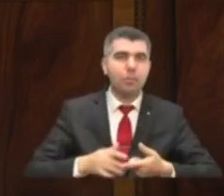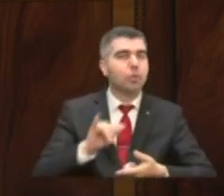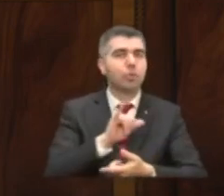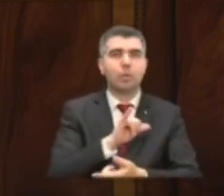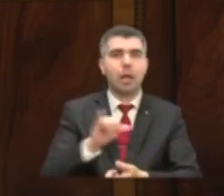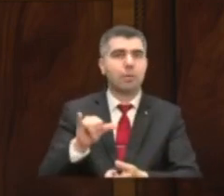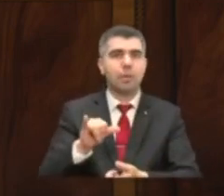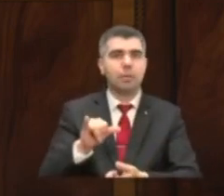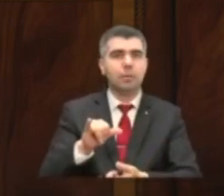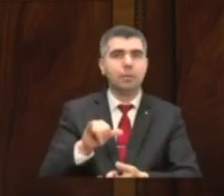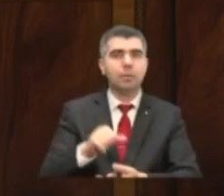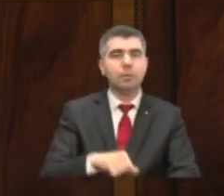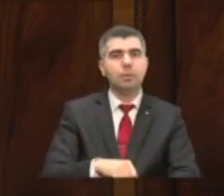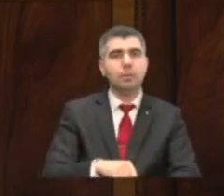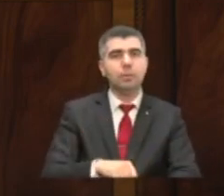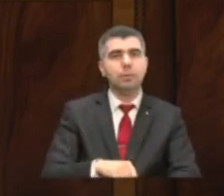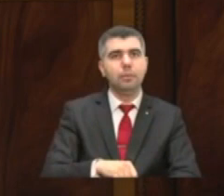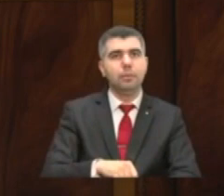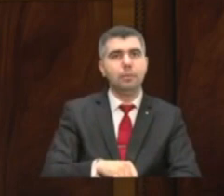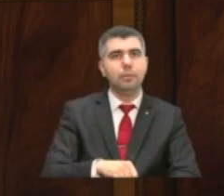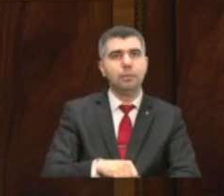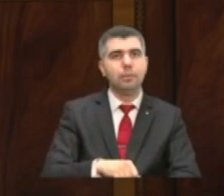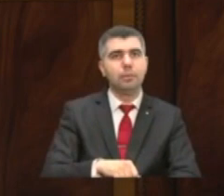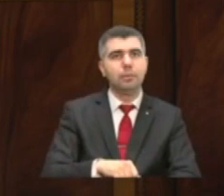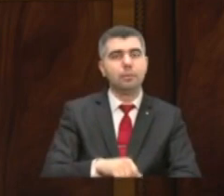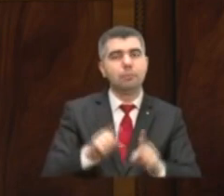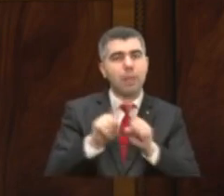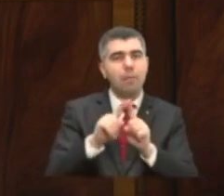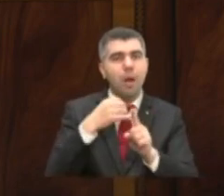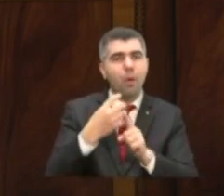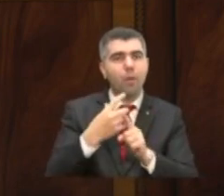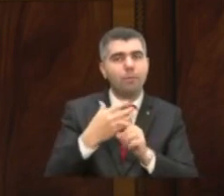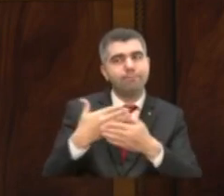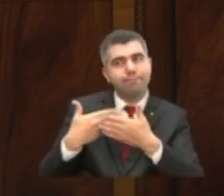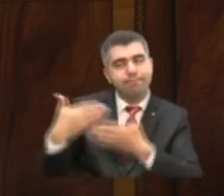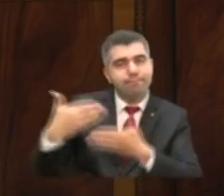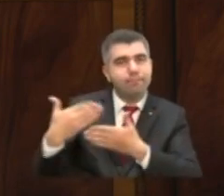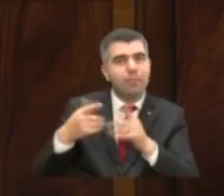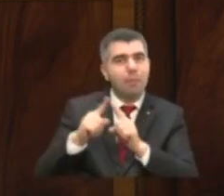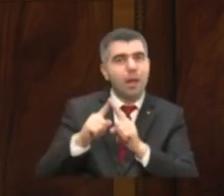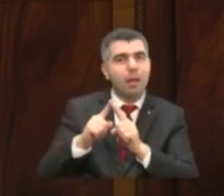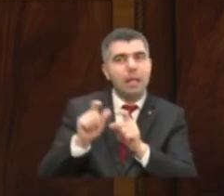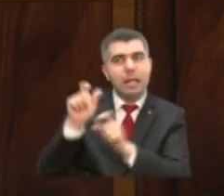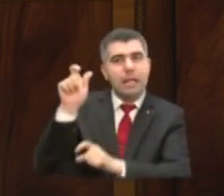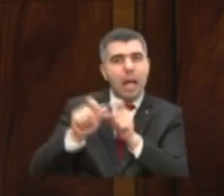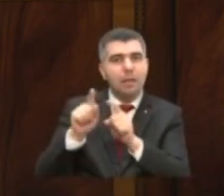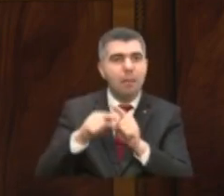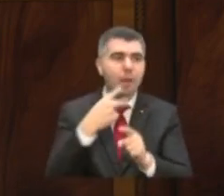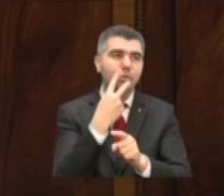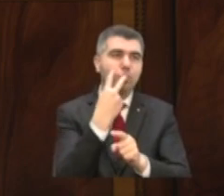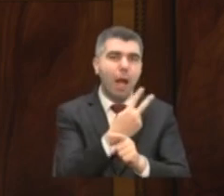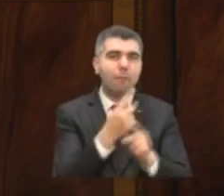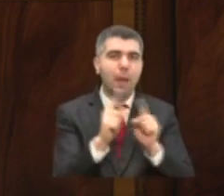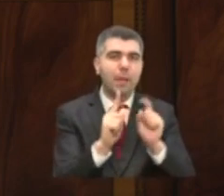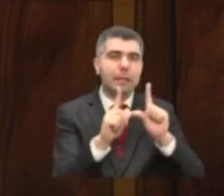يكرس هذاك نقولوا الازمه الثقه بين المواطن والمؤسسه، ما بقاش قاعد يتبع